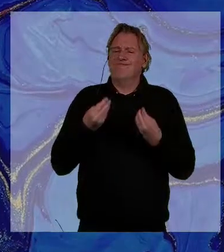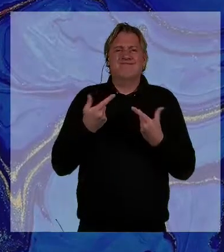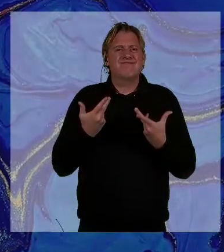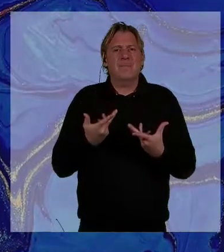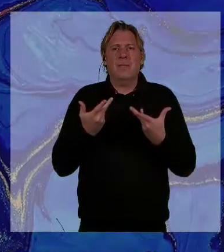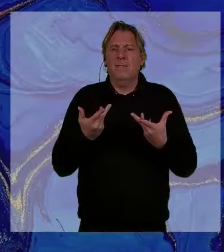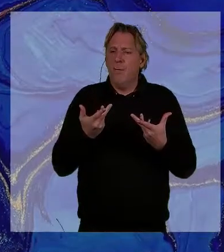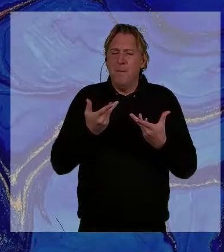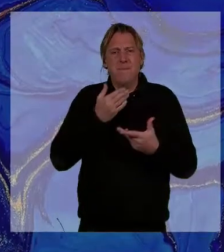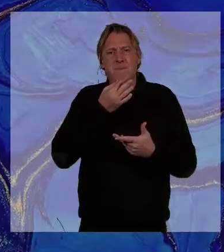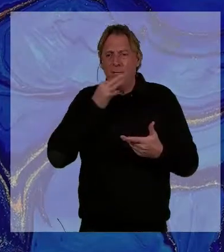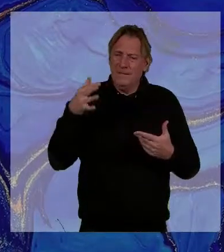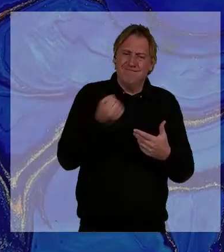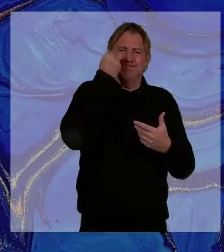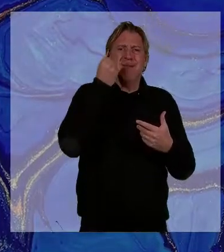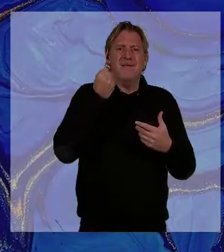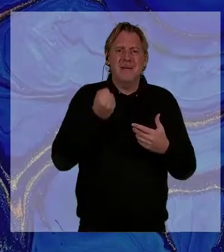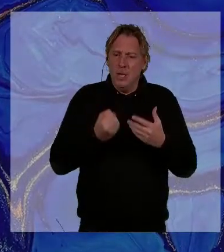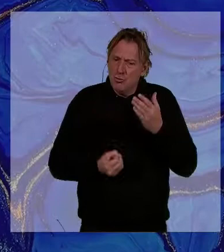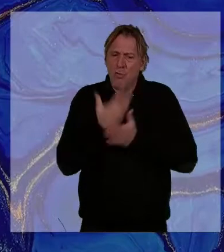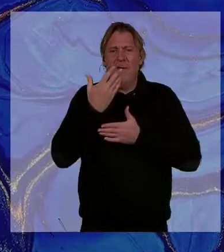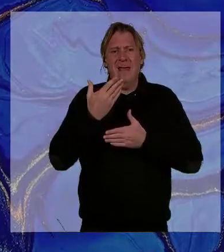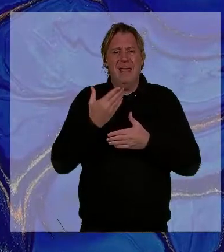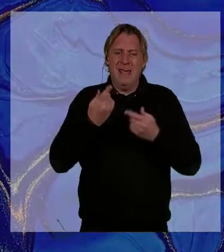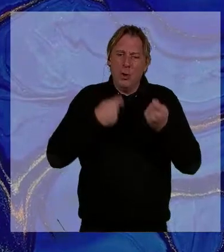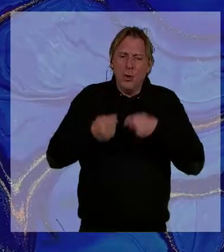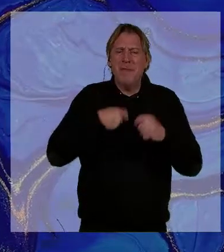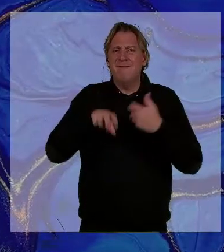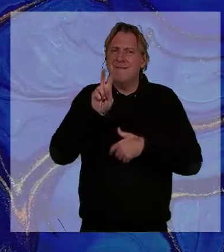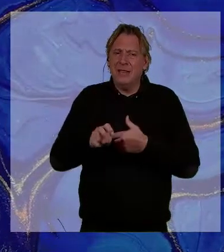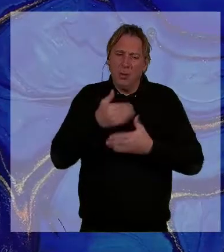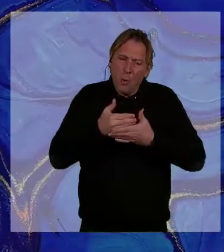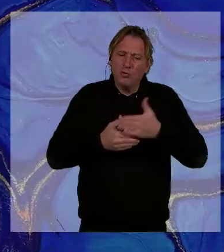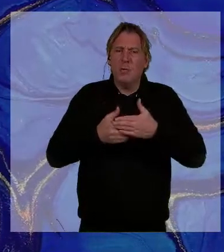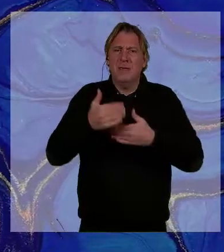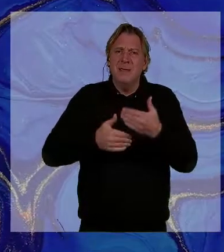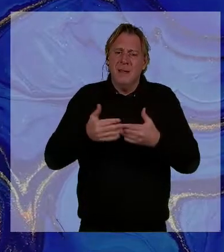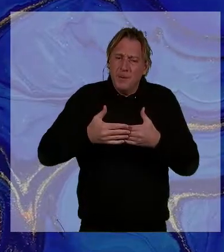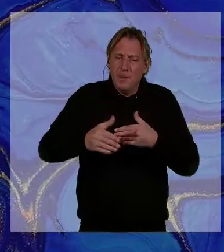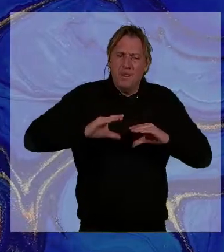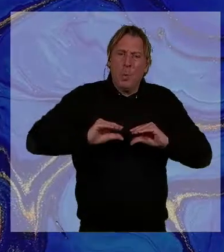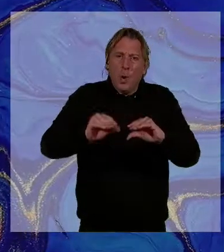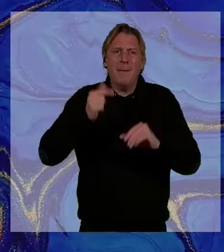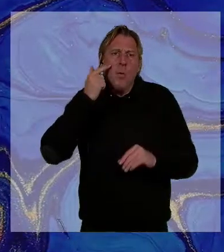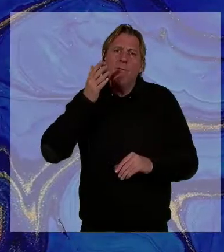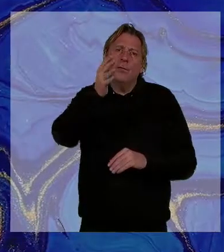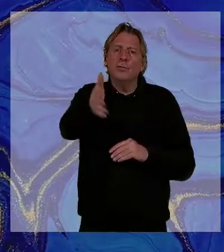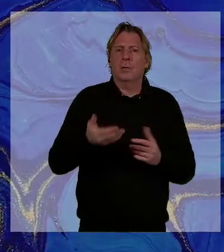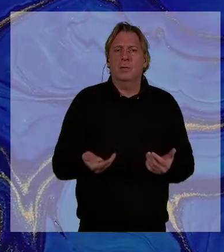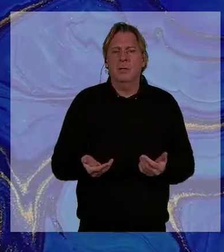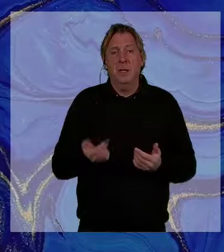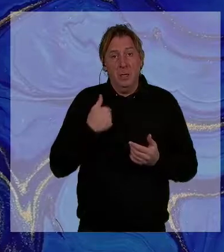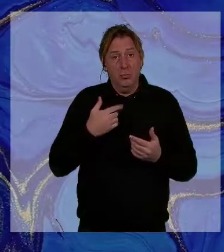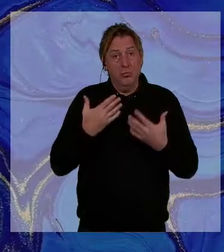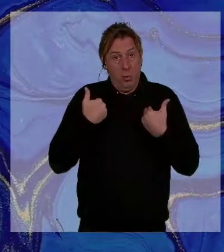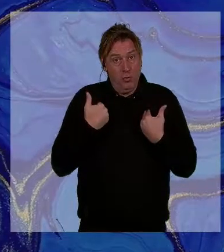pouvoir reconstruire une économie plus verte par la suite. Et c'est comme ça que, selon